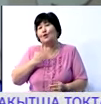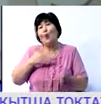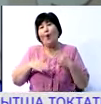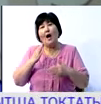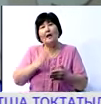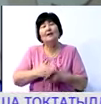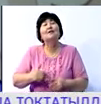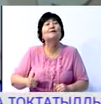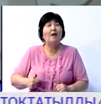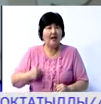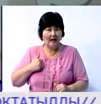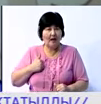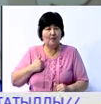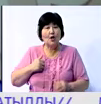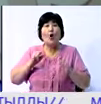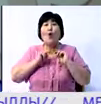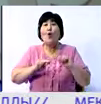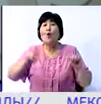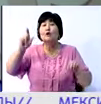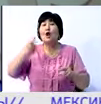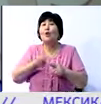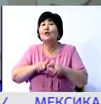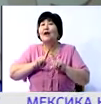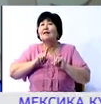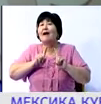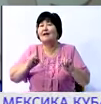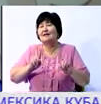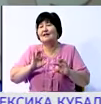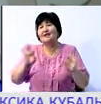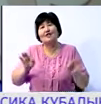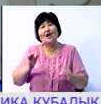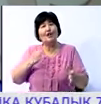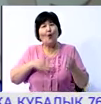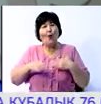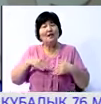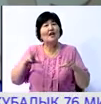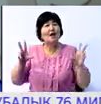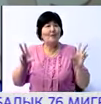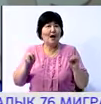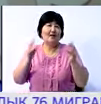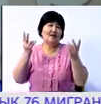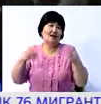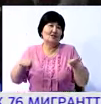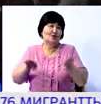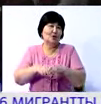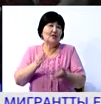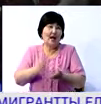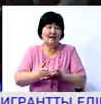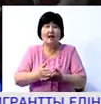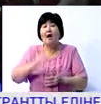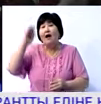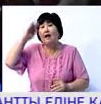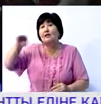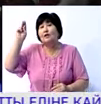қуанамыз, марқаямыз. Ұстазға одан артық ешқандай қуанышта, бақытта қажет жоқ сияқты. Лицей